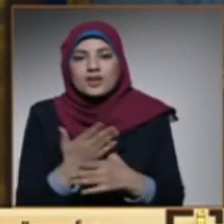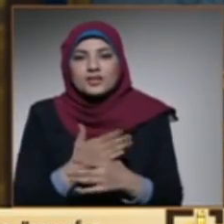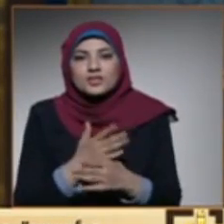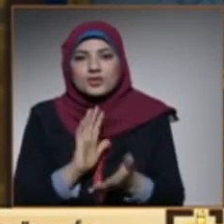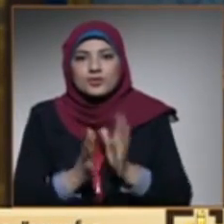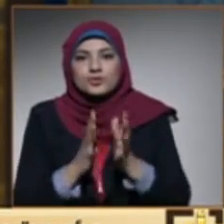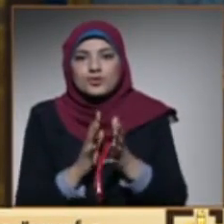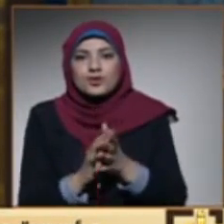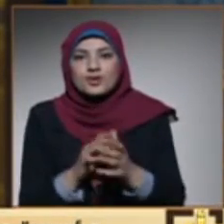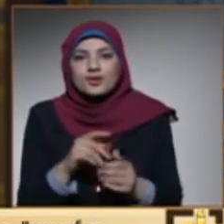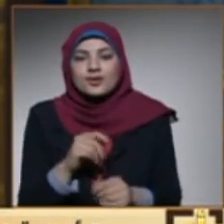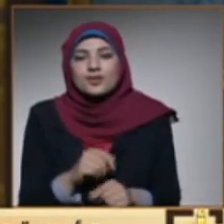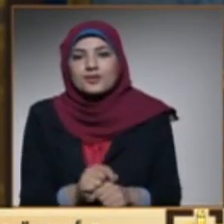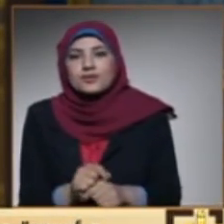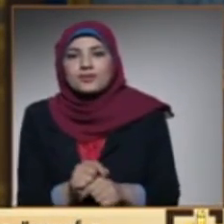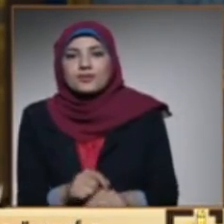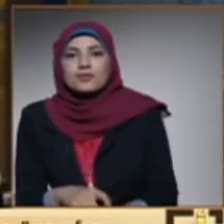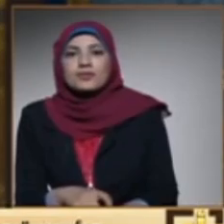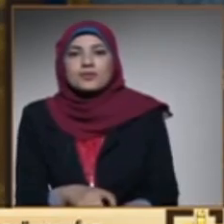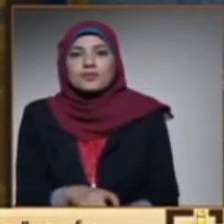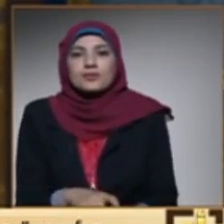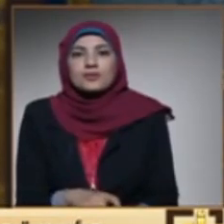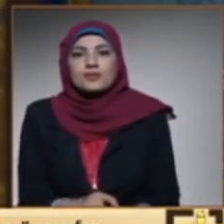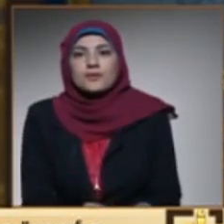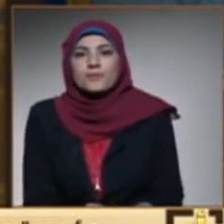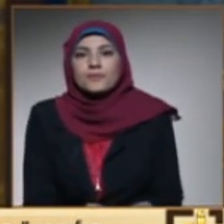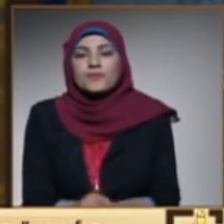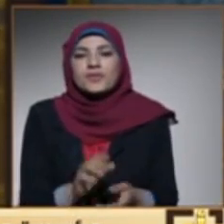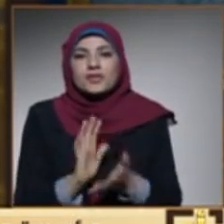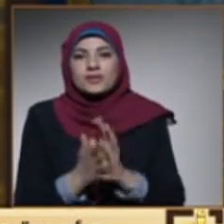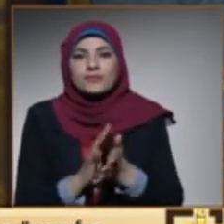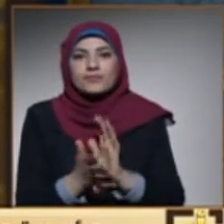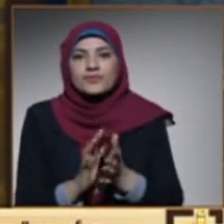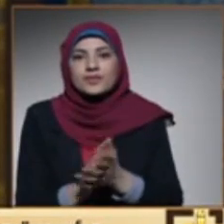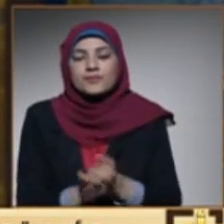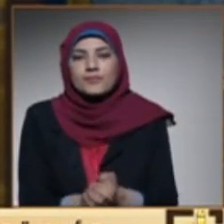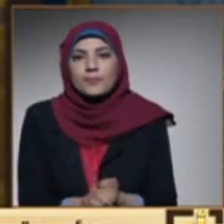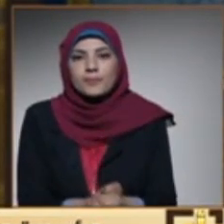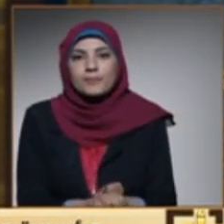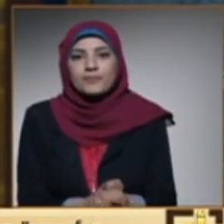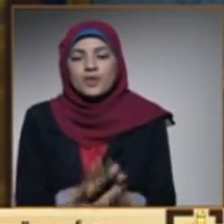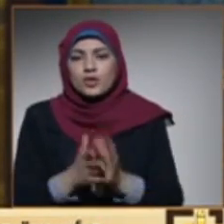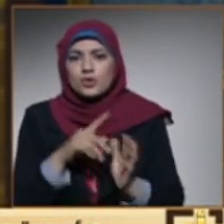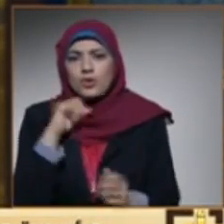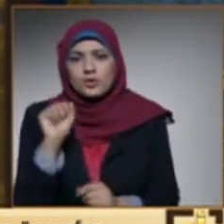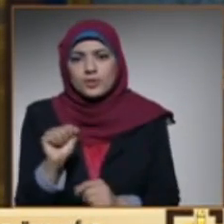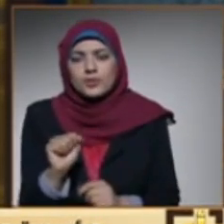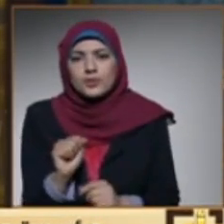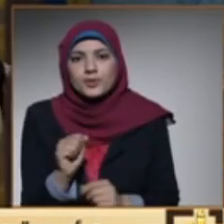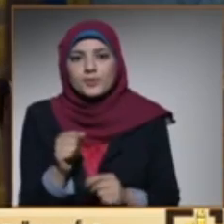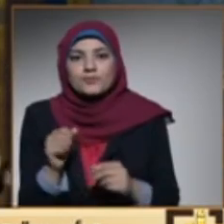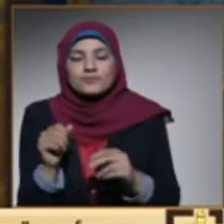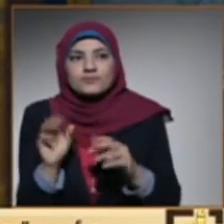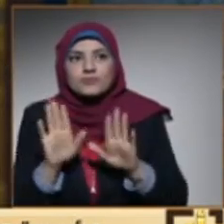على التعبير الوش والحركة وكده، فهم اوريدي الإشارة بالنسبة لهم بتخليهم